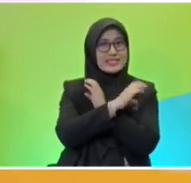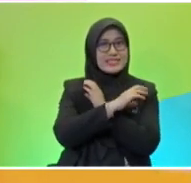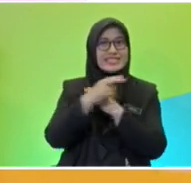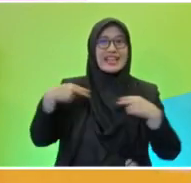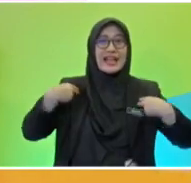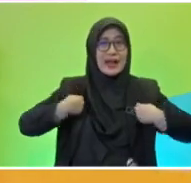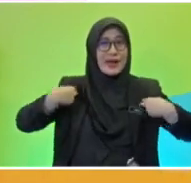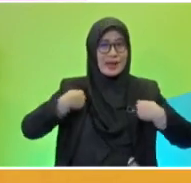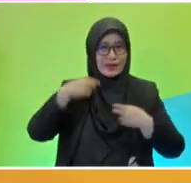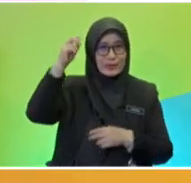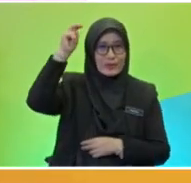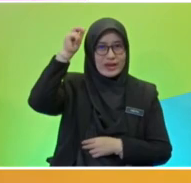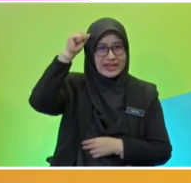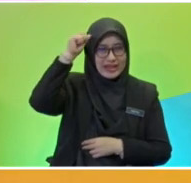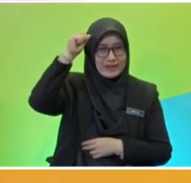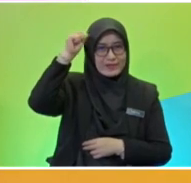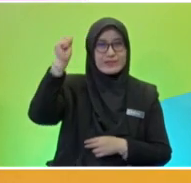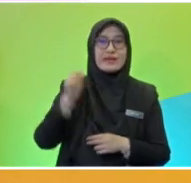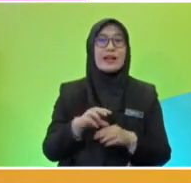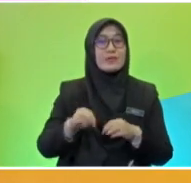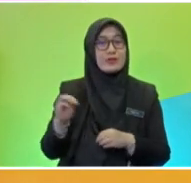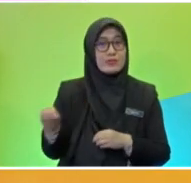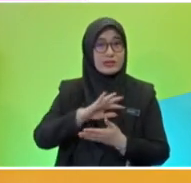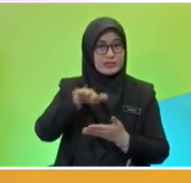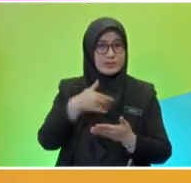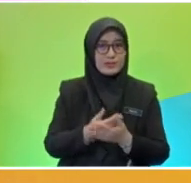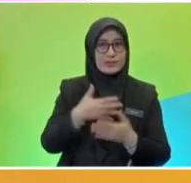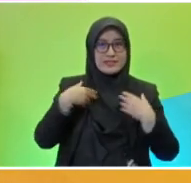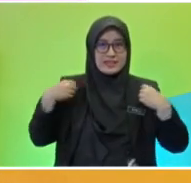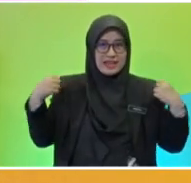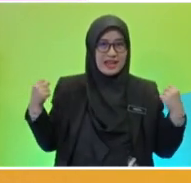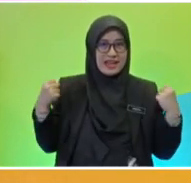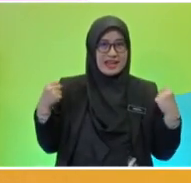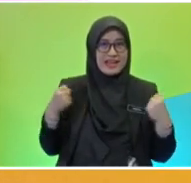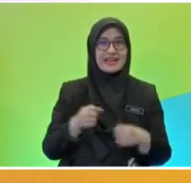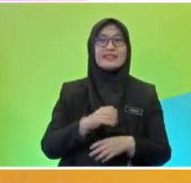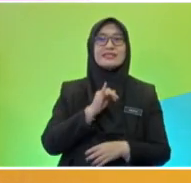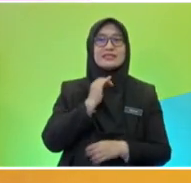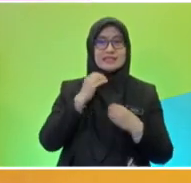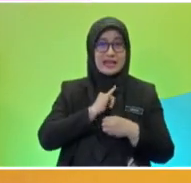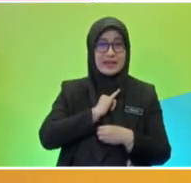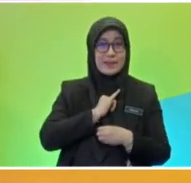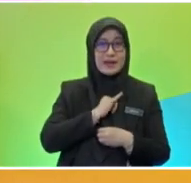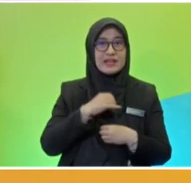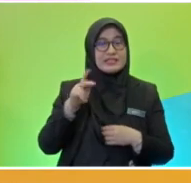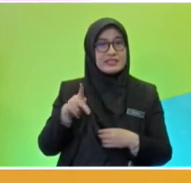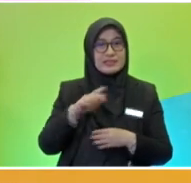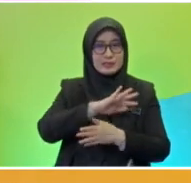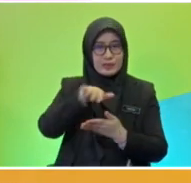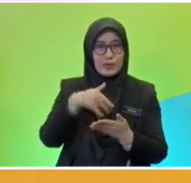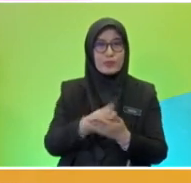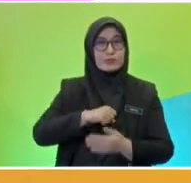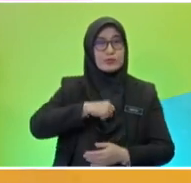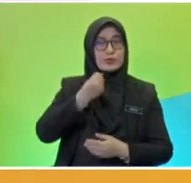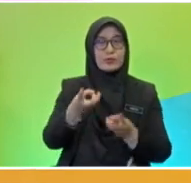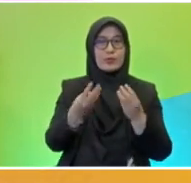Murid-murid semua, macam mana, sihat ke? Wah, abang pasti semua dah teruja nak belajar ni kan? Sabar-sabar dulu. Ha, sebelum